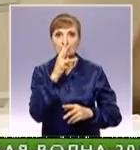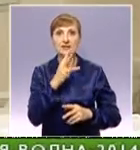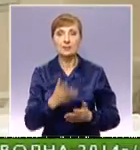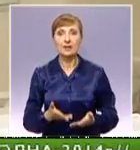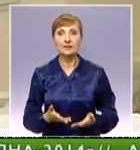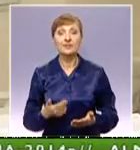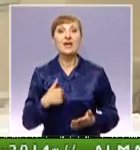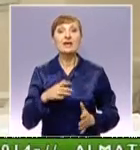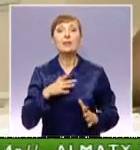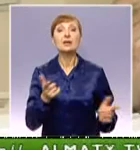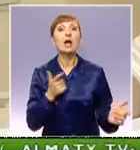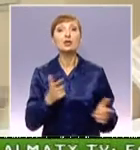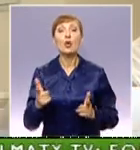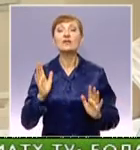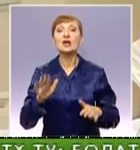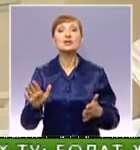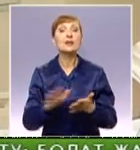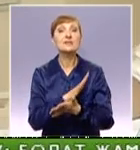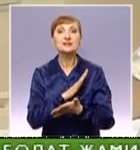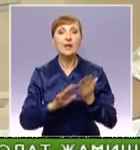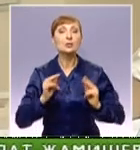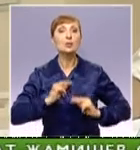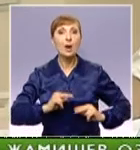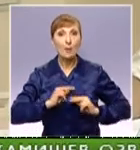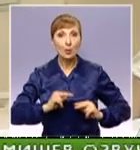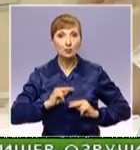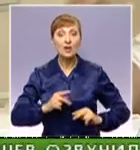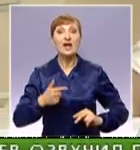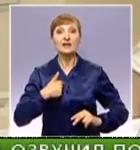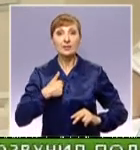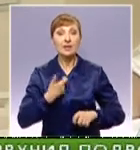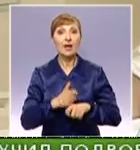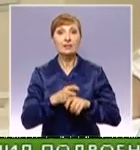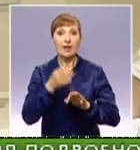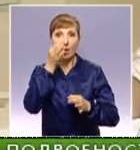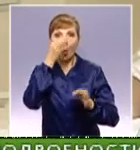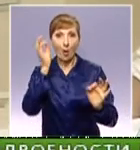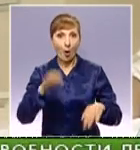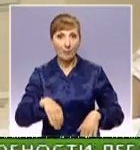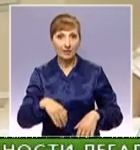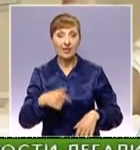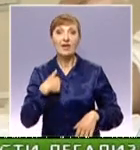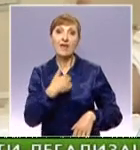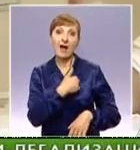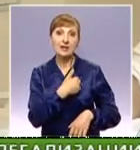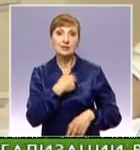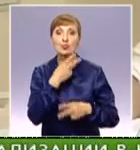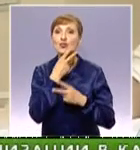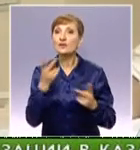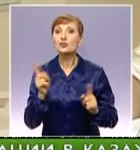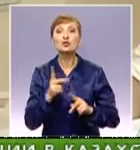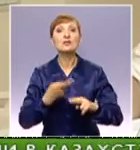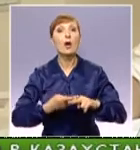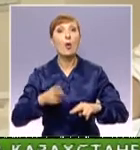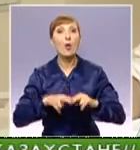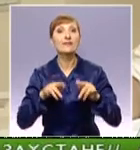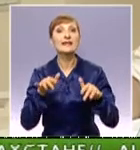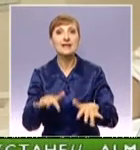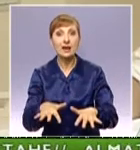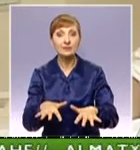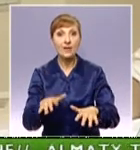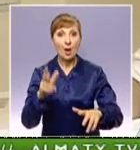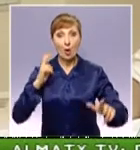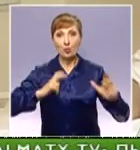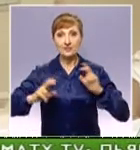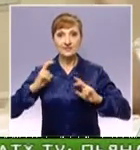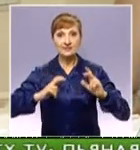Я даже был готов на бесплатную работу, в принципе, честно. Но для меня это безмерный опыт, и я просто хотел увидеть, что это такое на деле. Ведь в